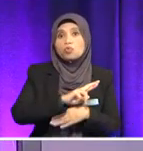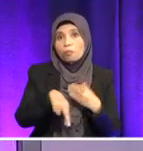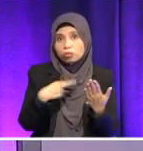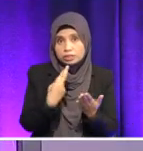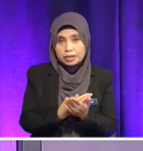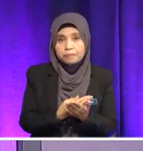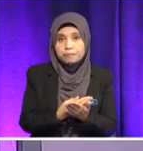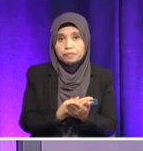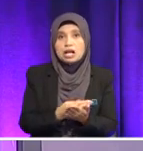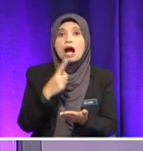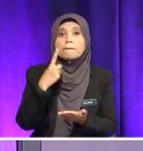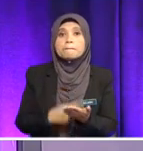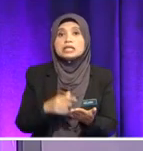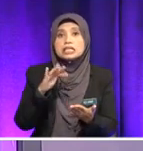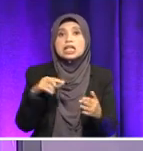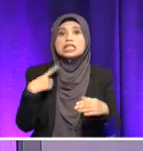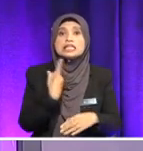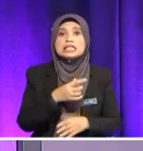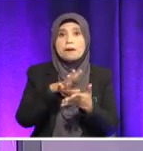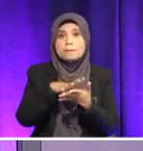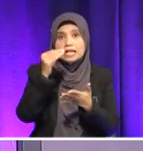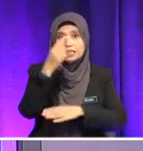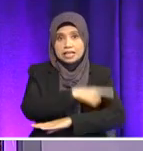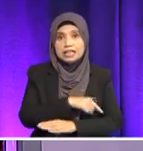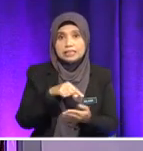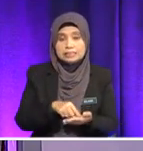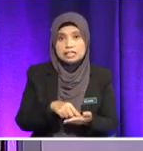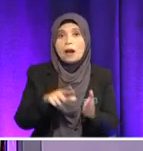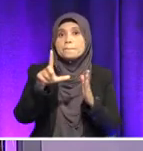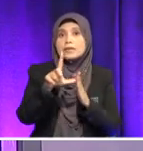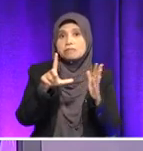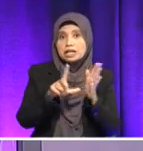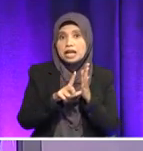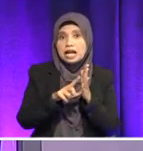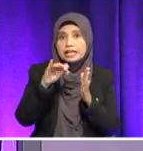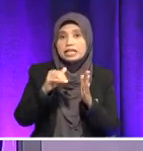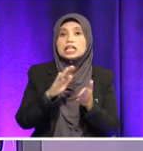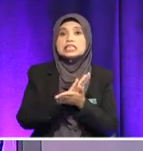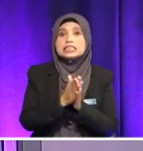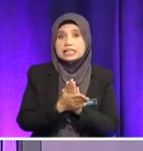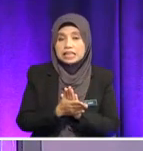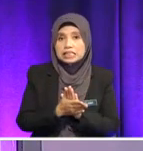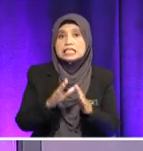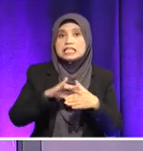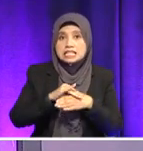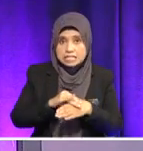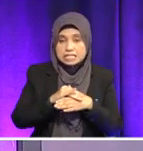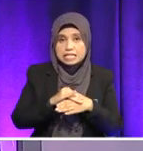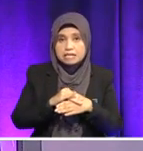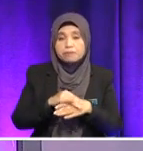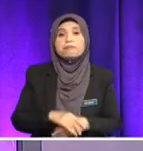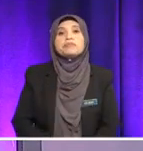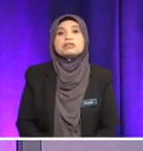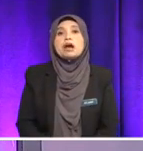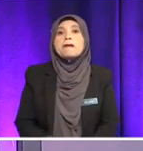kepada apa yang kita pelajari hari ini yaitu perlembagaan persekutuan yang menjadi inti Pati kepada persekutuan Tanah Melayu